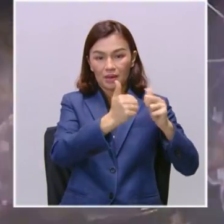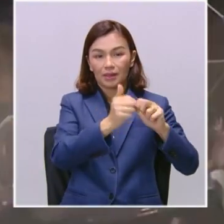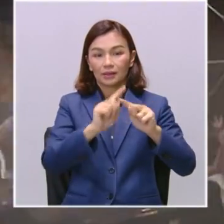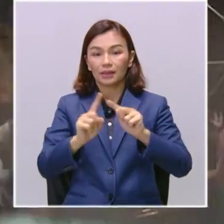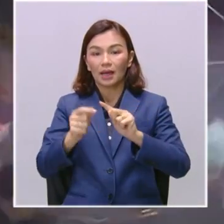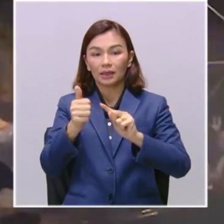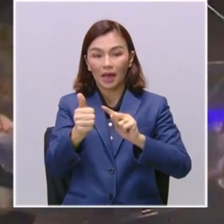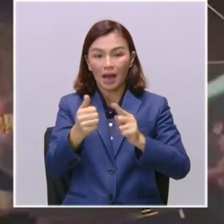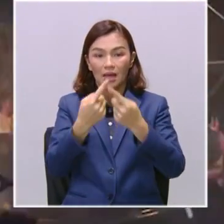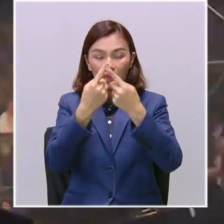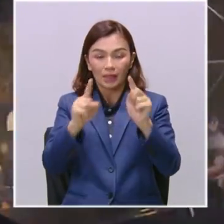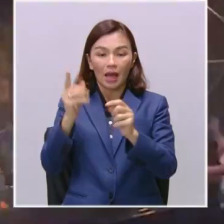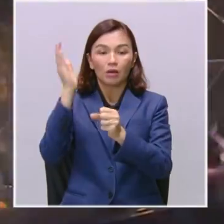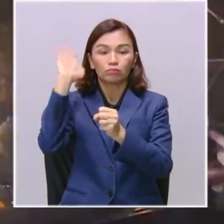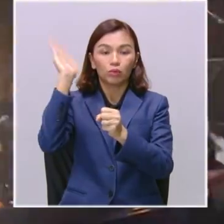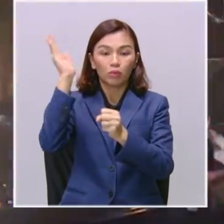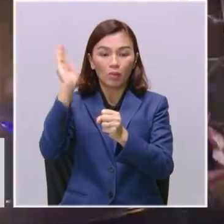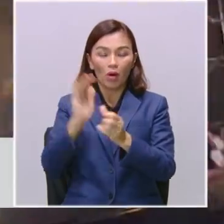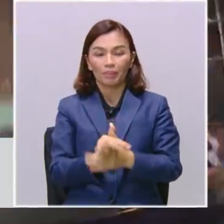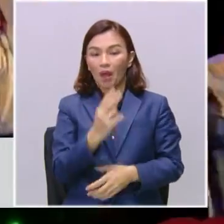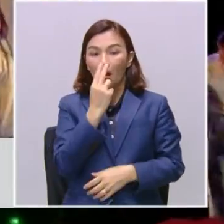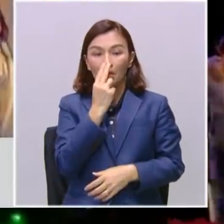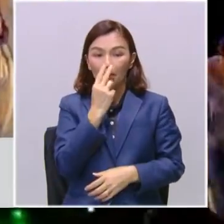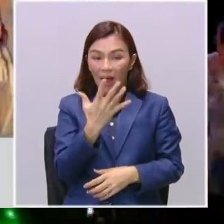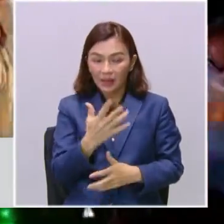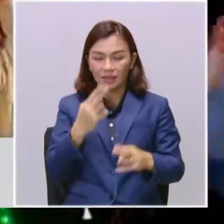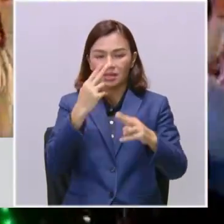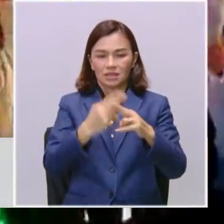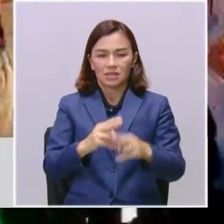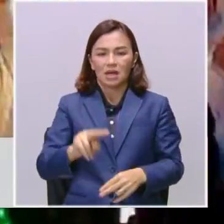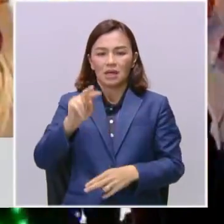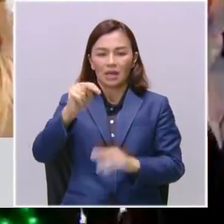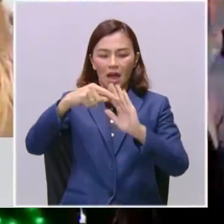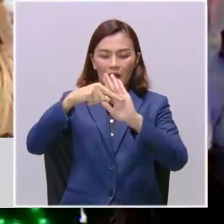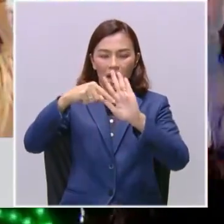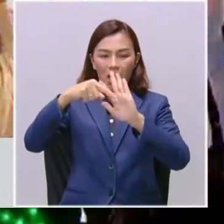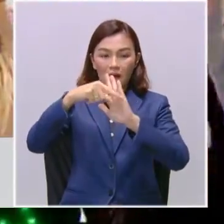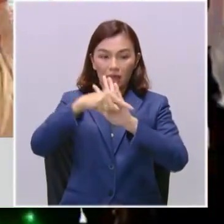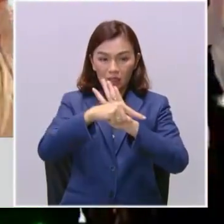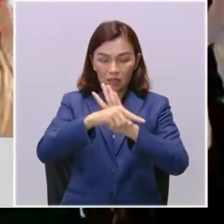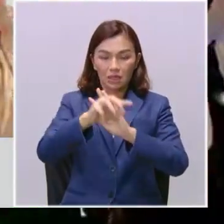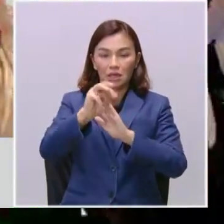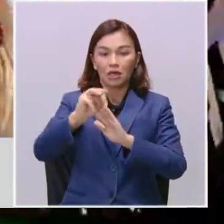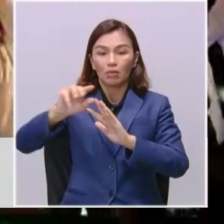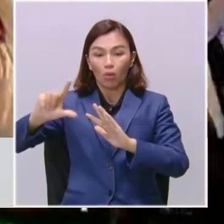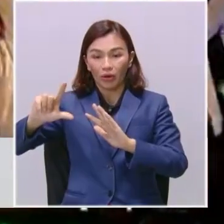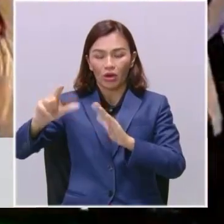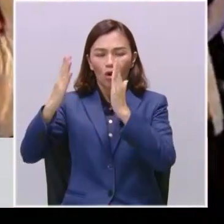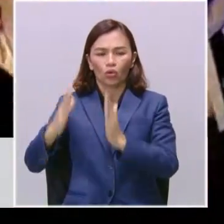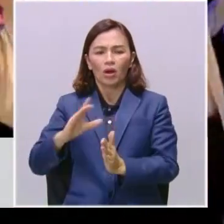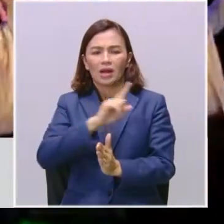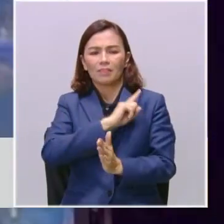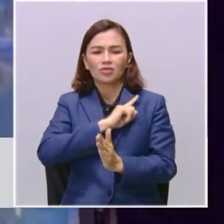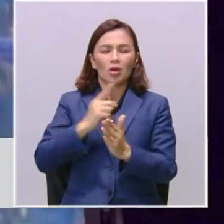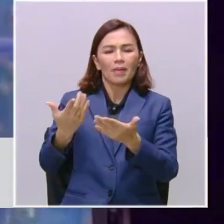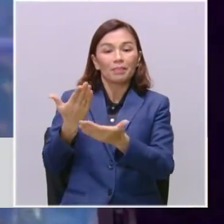ราศัยของทางพรรคที่เกิดขึ้นไม่ปรากฏตัวคุณนฤมลพิญโยสินวัฒน์ เหรัญญิกพรรคพลังประชารัฐร่วมเวทีปรา